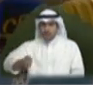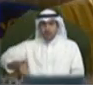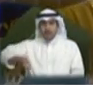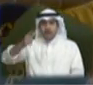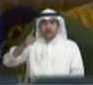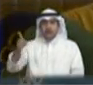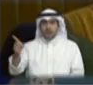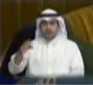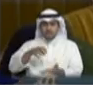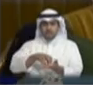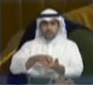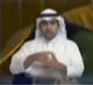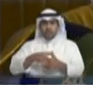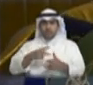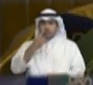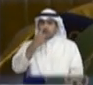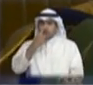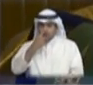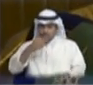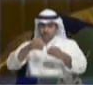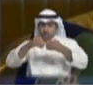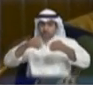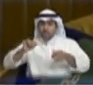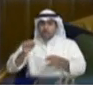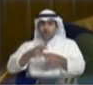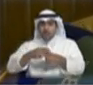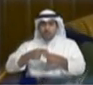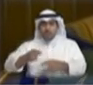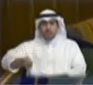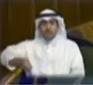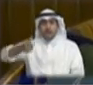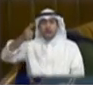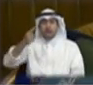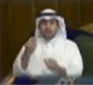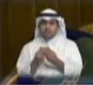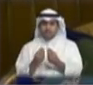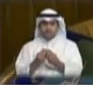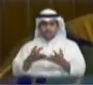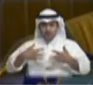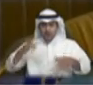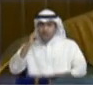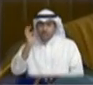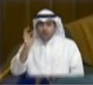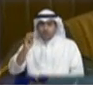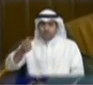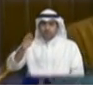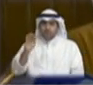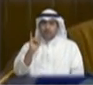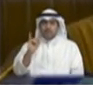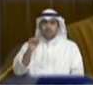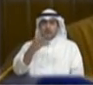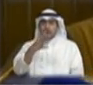خدم تراب الكويت بكل إخلاص. تزاملنا حوالي 40